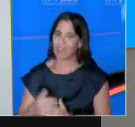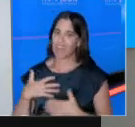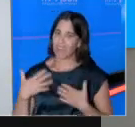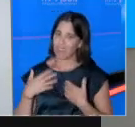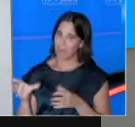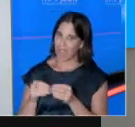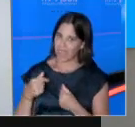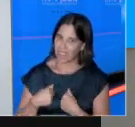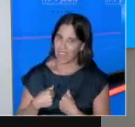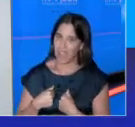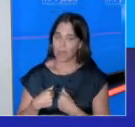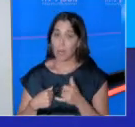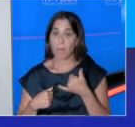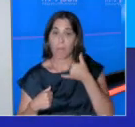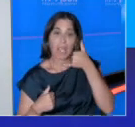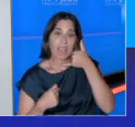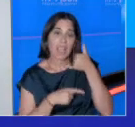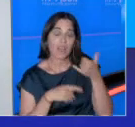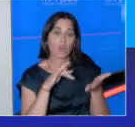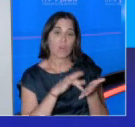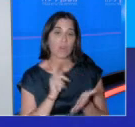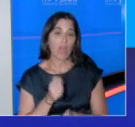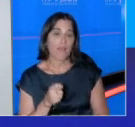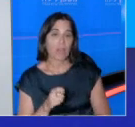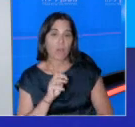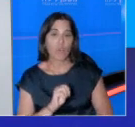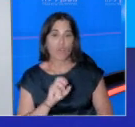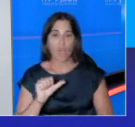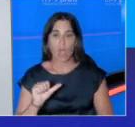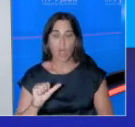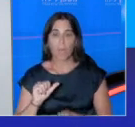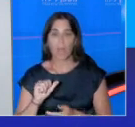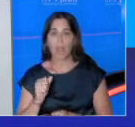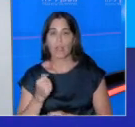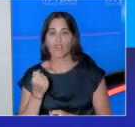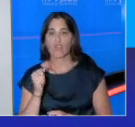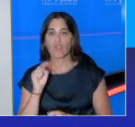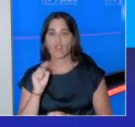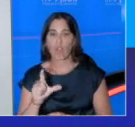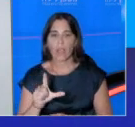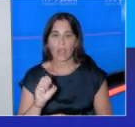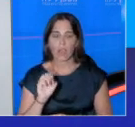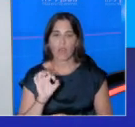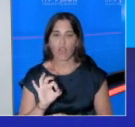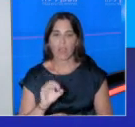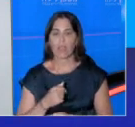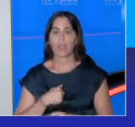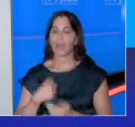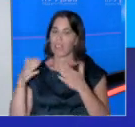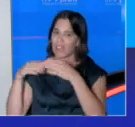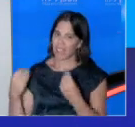שאת איתנו, ובטלפון נמצא חבר הכנסת משה ארבל, משס, ערב טוב משה. טוב, אני ערב טוב למאזינים